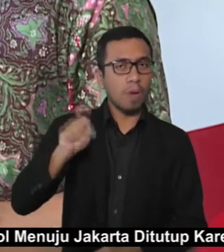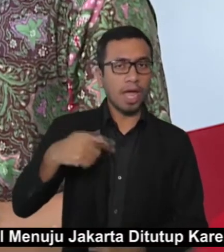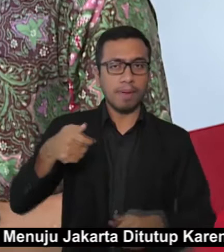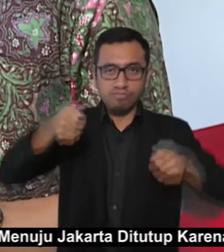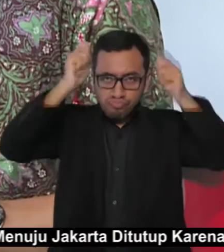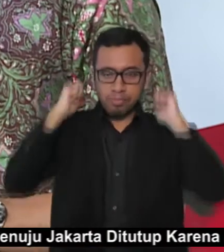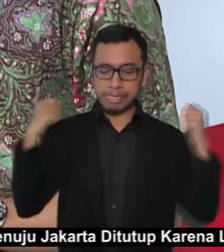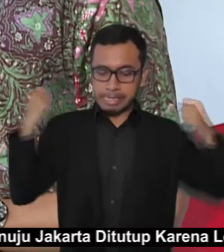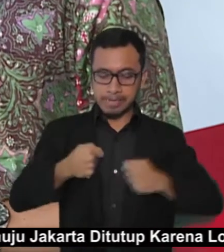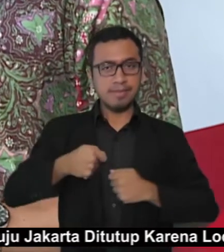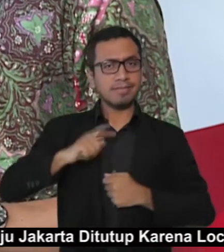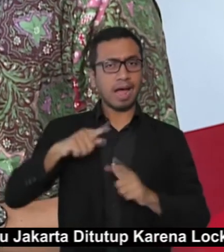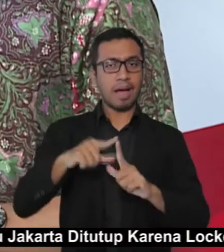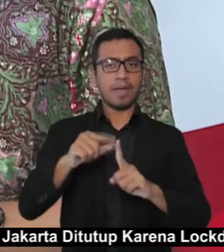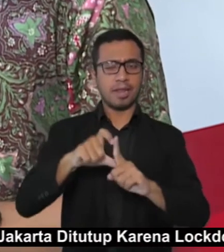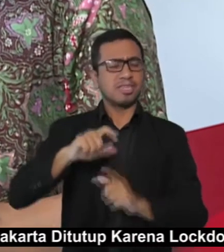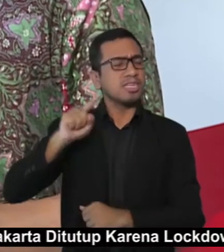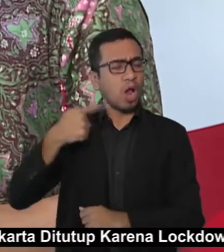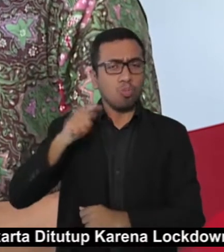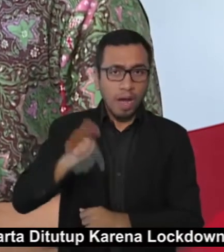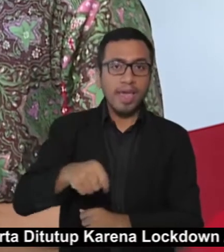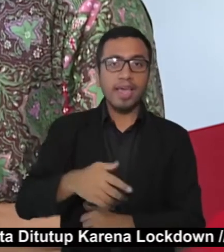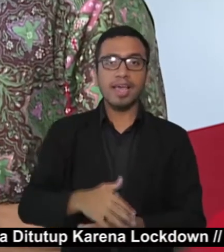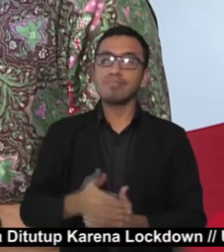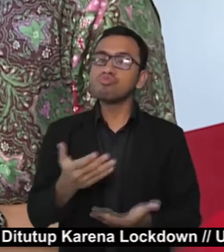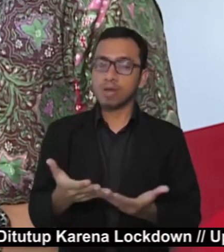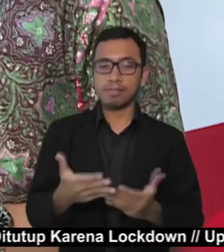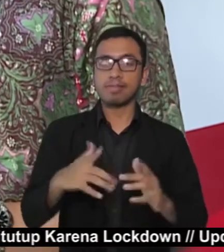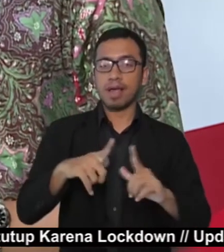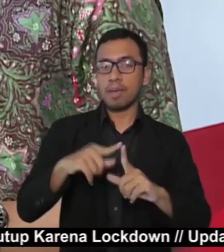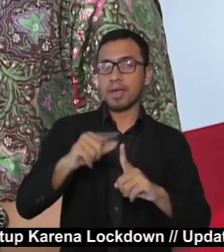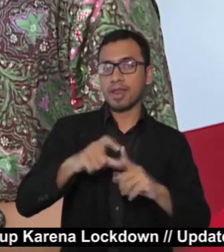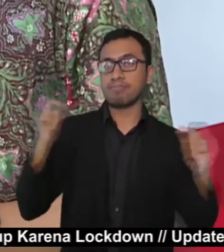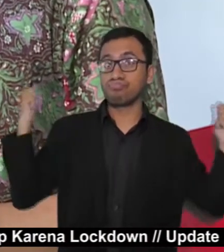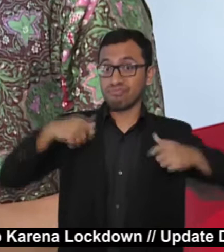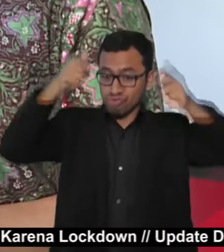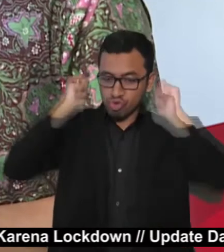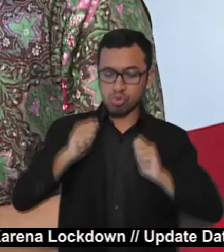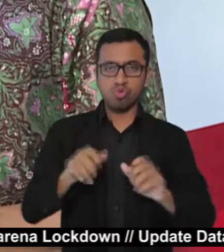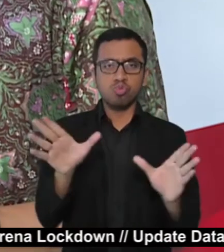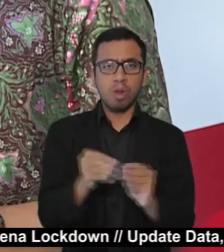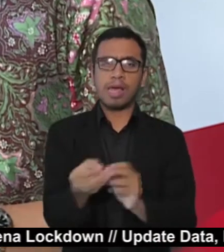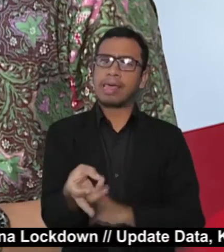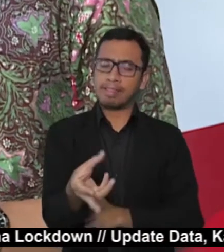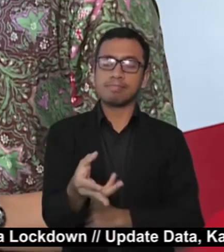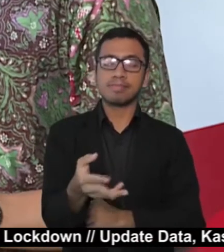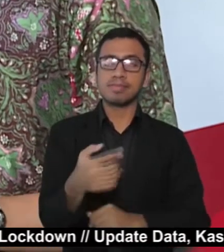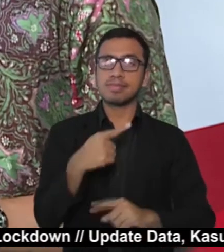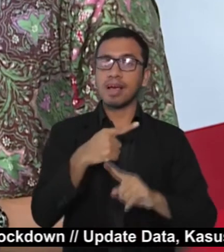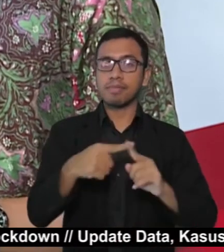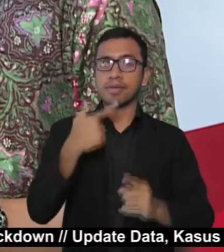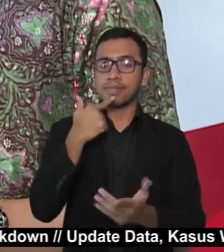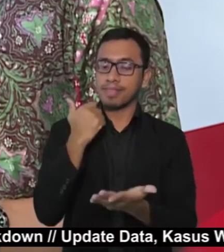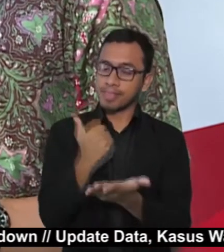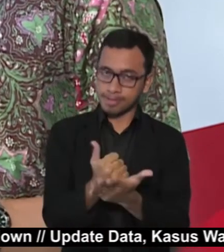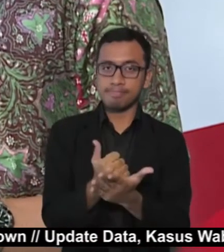dengan baik dan benar dengan segala keterbatasan yang ada maka dengan memanfaatkan dan menggunakan alat